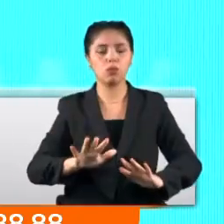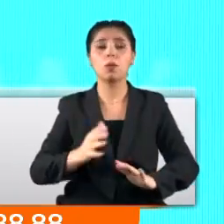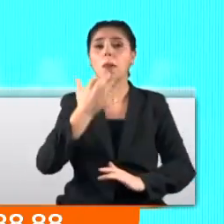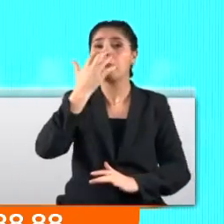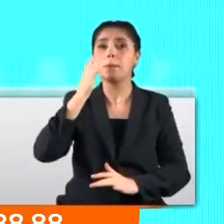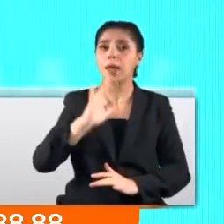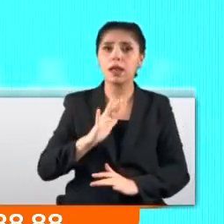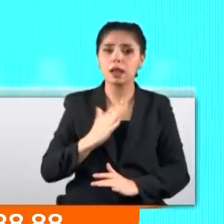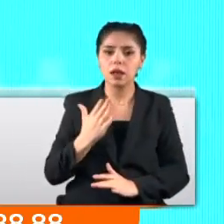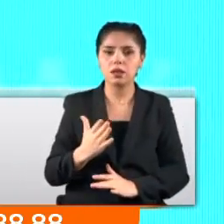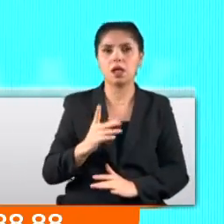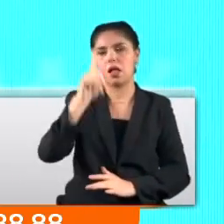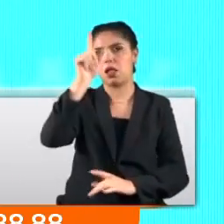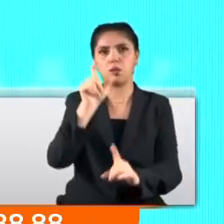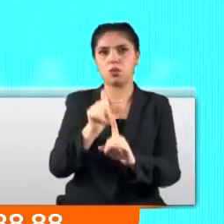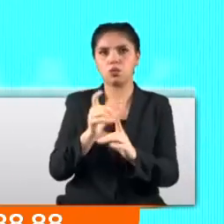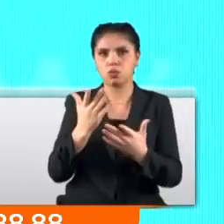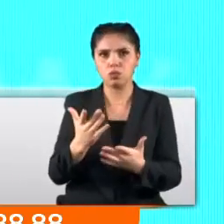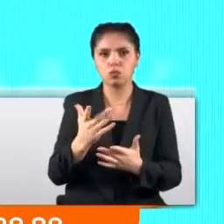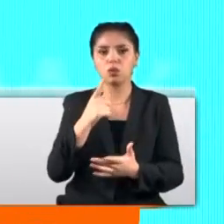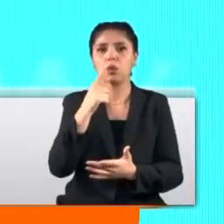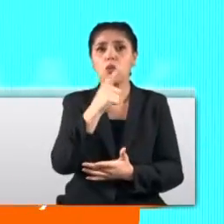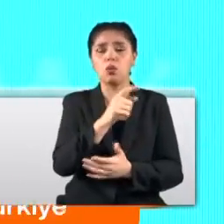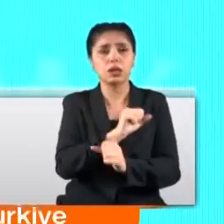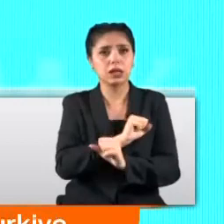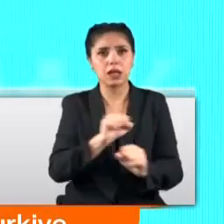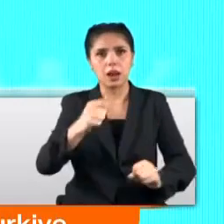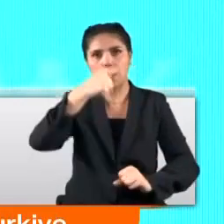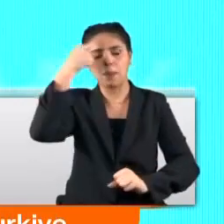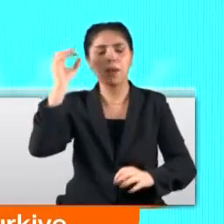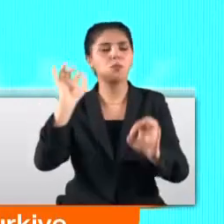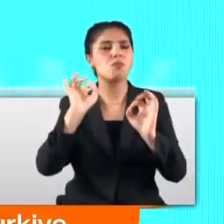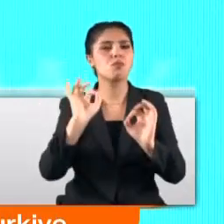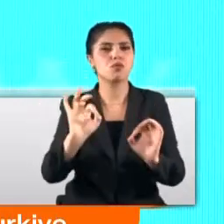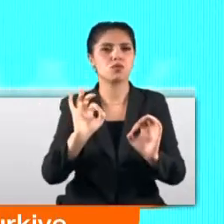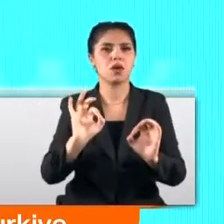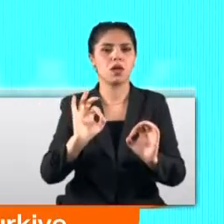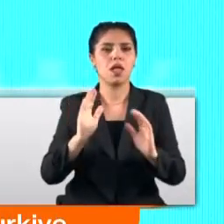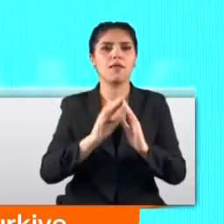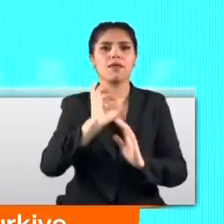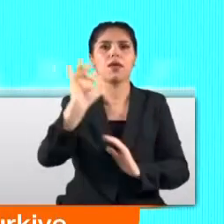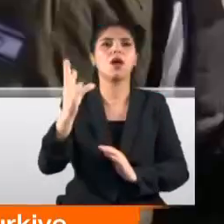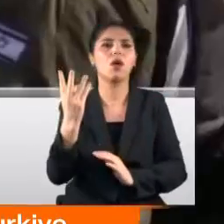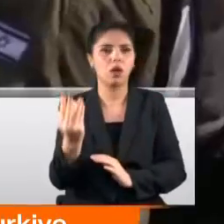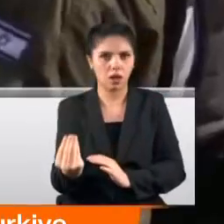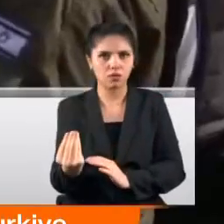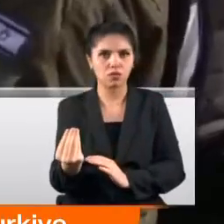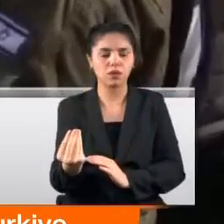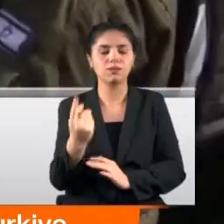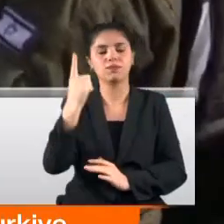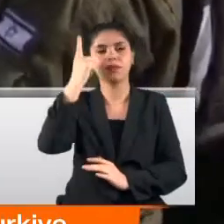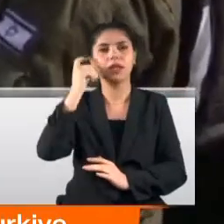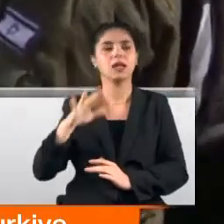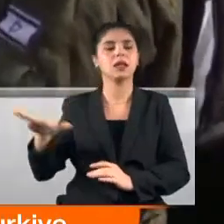beklersek Allah korusun o yangın Bir gün mutlaka evimize gelecektir İsrail'in